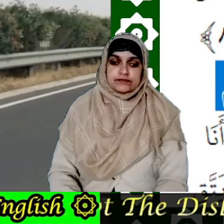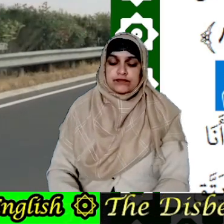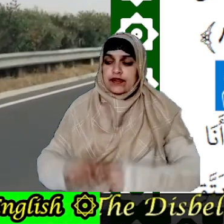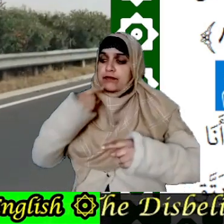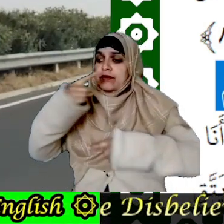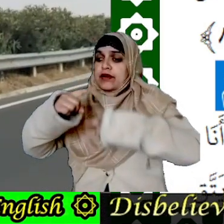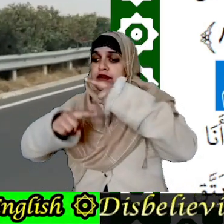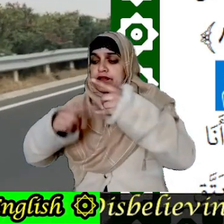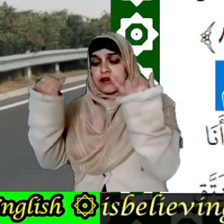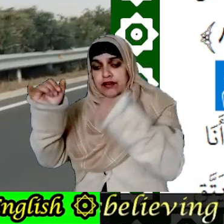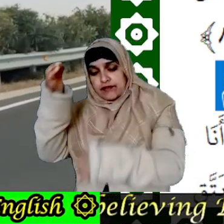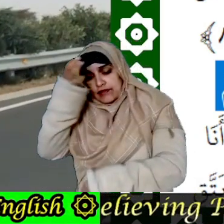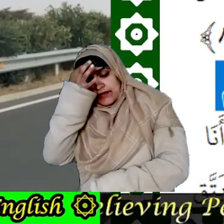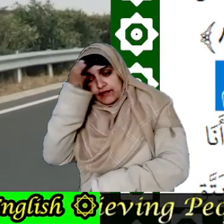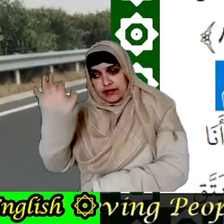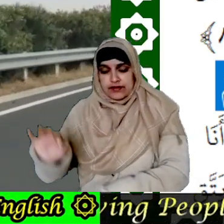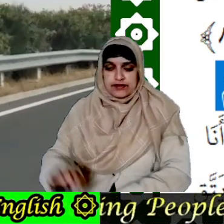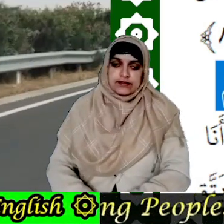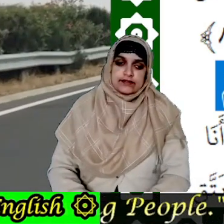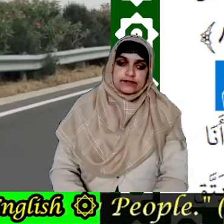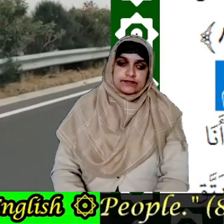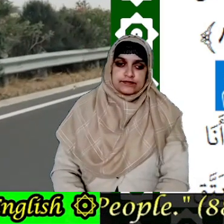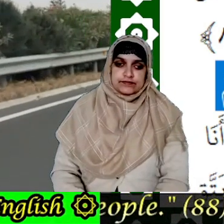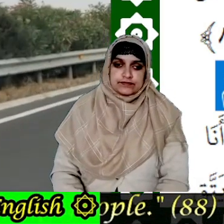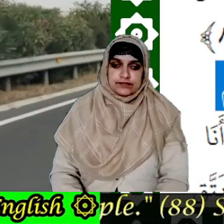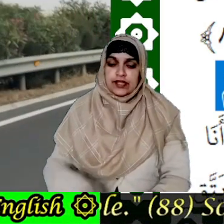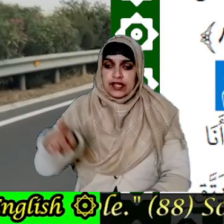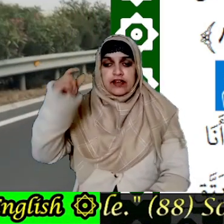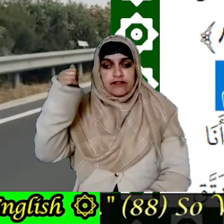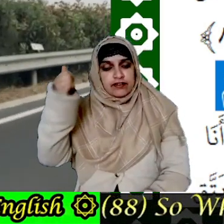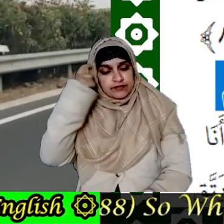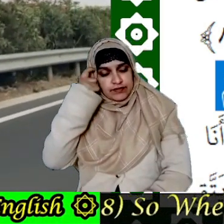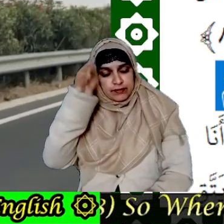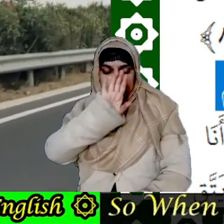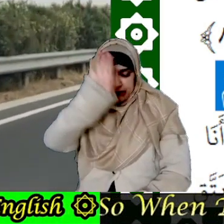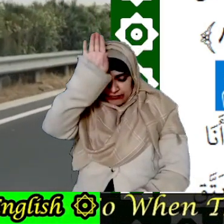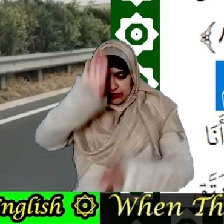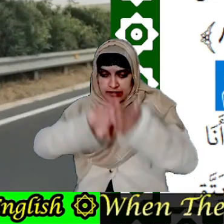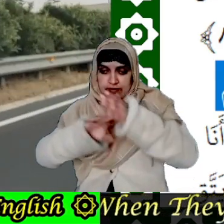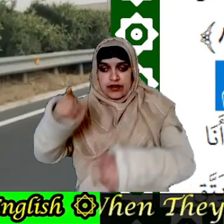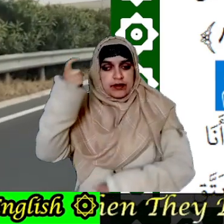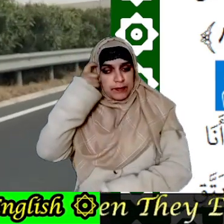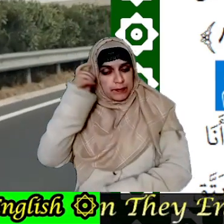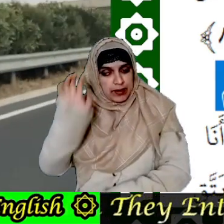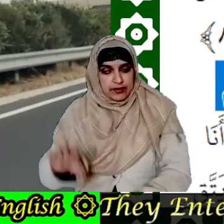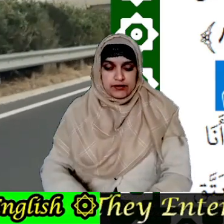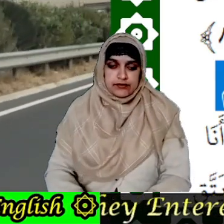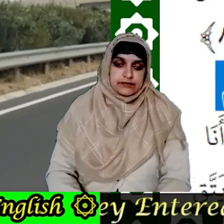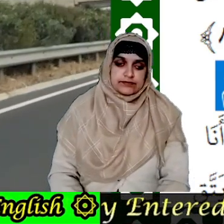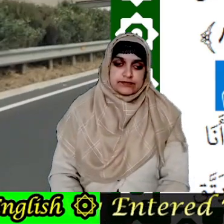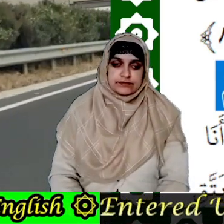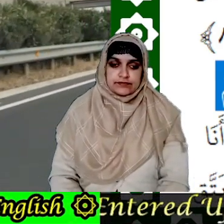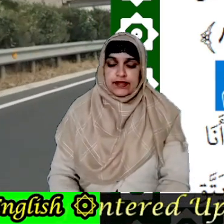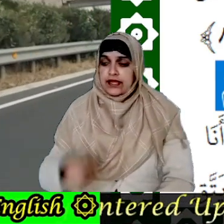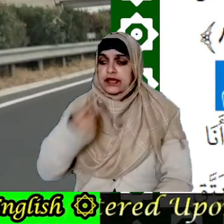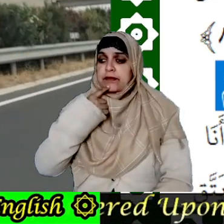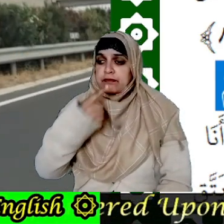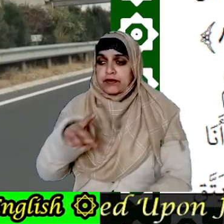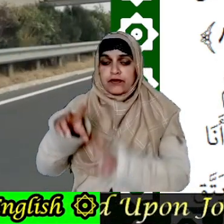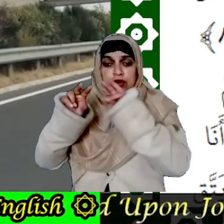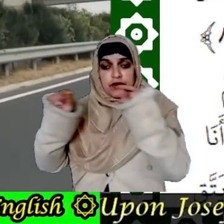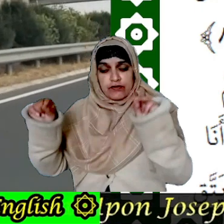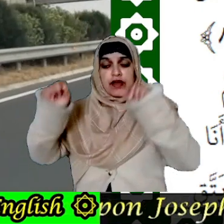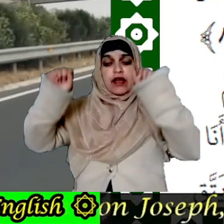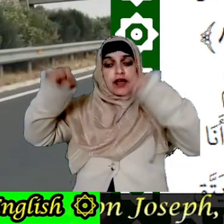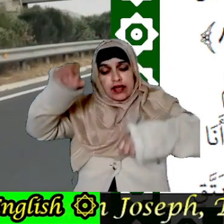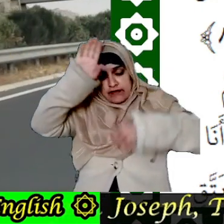أبلي يلمان اتعدى بافتم بيت إذا أنتم جاهلون سني دين بين أبوس دوبا مالجان